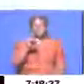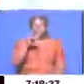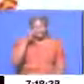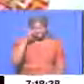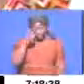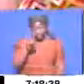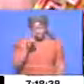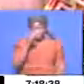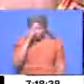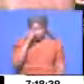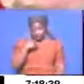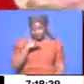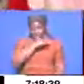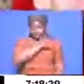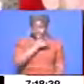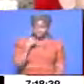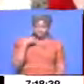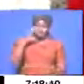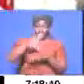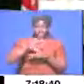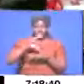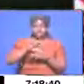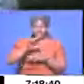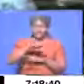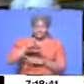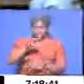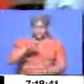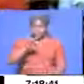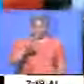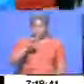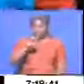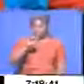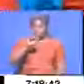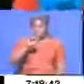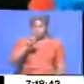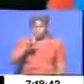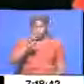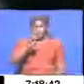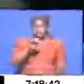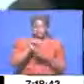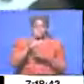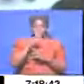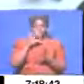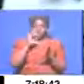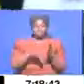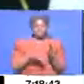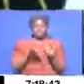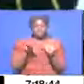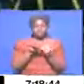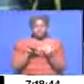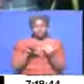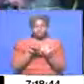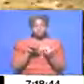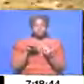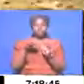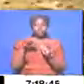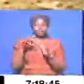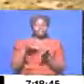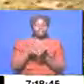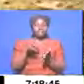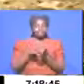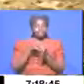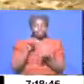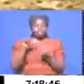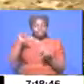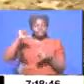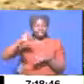huko Mtongwe, viongozi hao wamesema visa vya machafuko huongezeka wakati wa kipindi cha kampeni za uchaguzi. Kwa